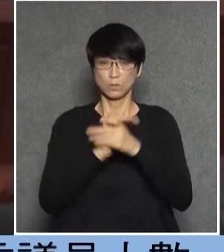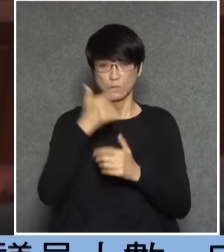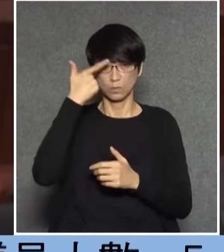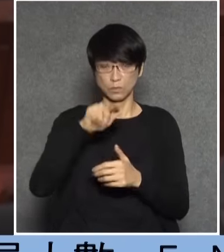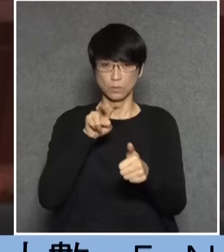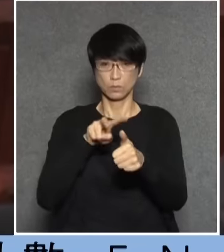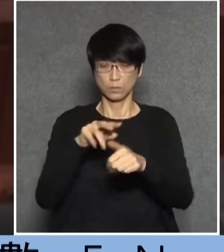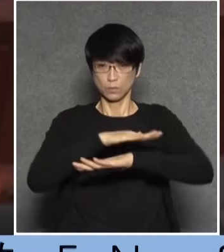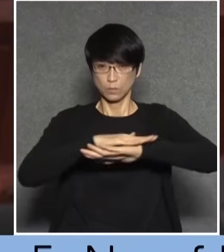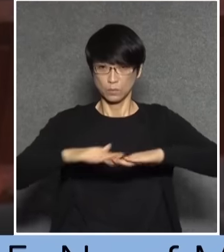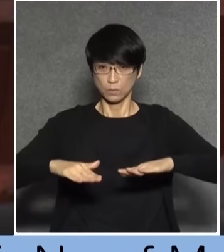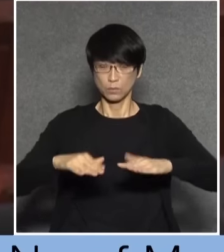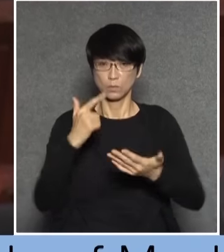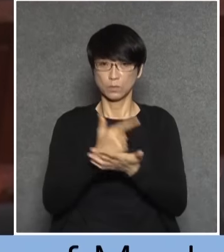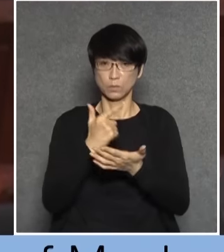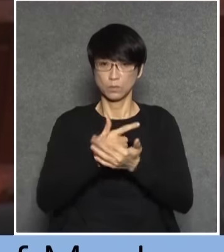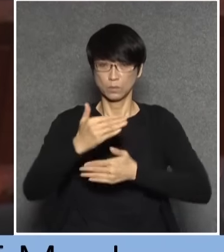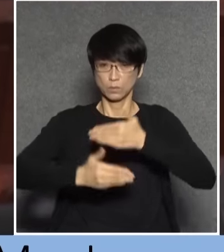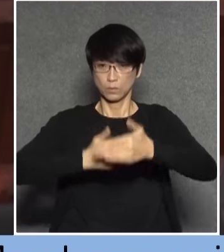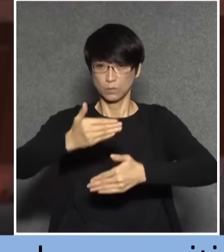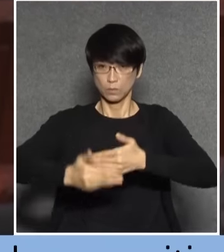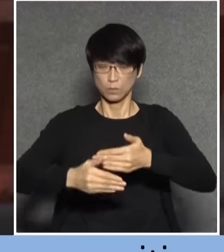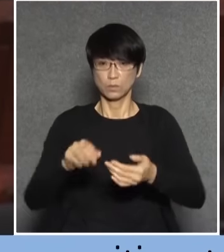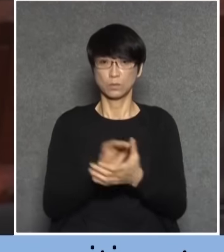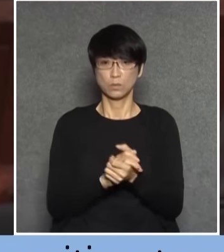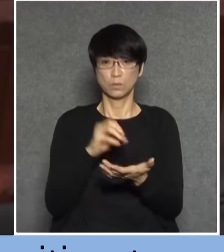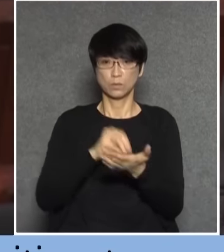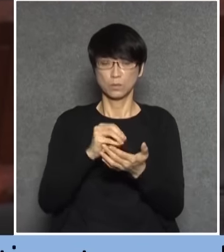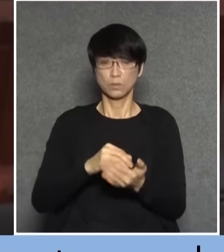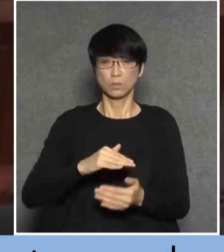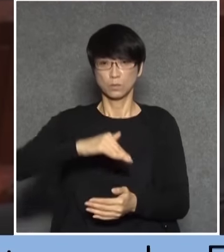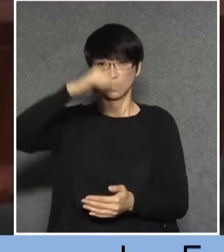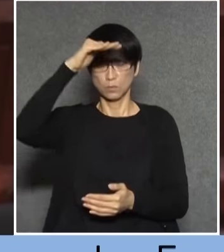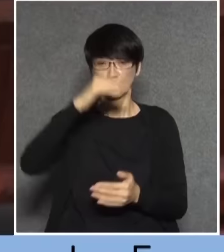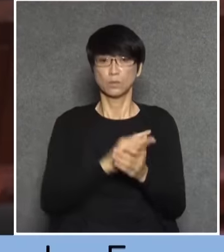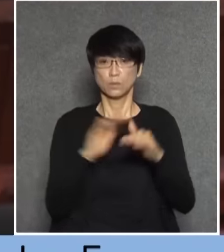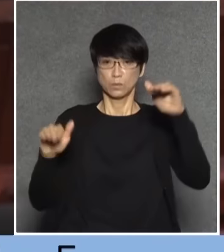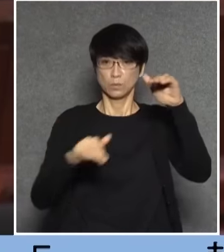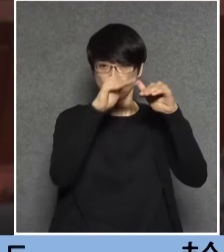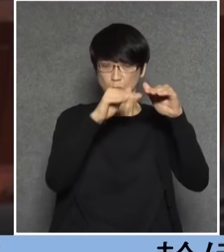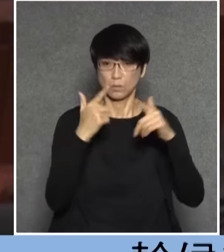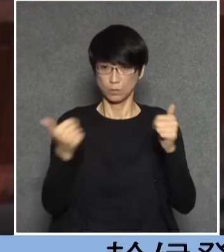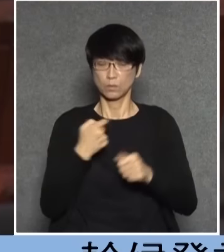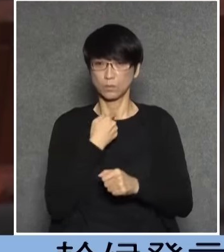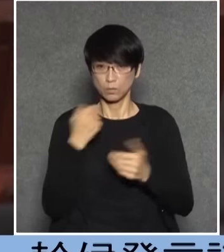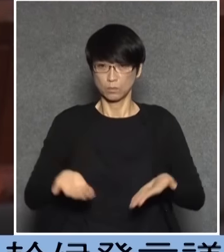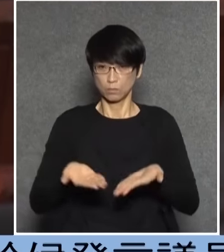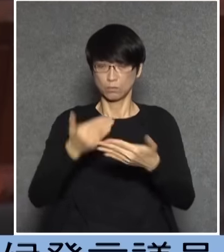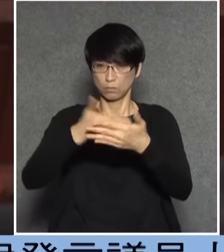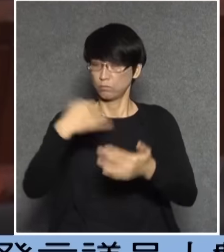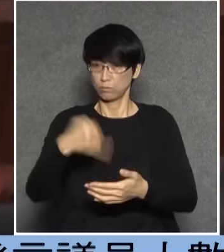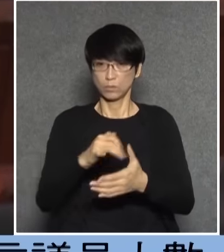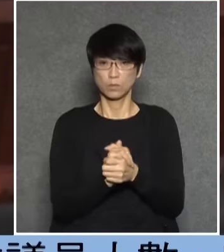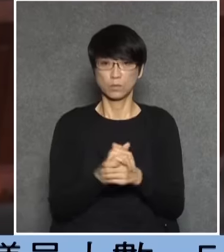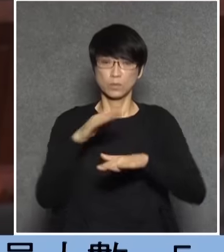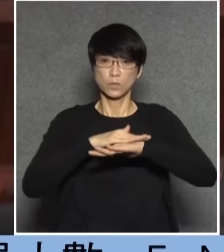統的安全性和效能必須符合高標準要求，絕無妥協的餘地。就新系統的安全